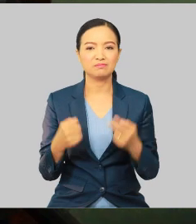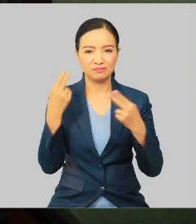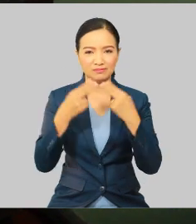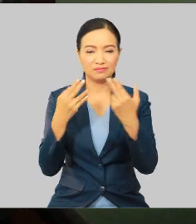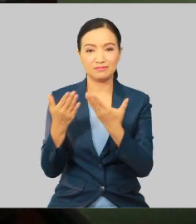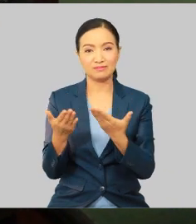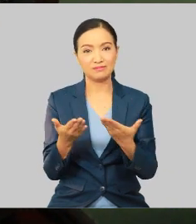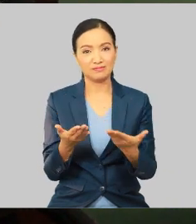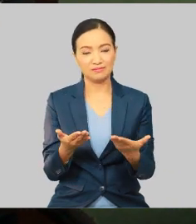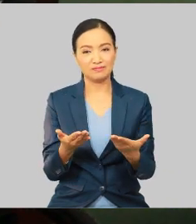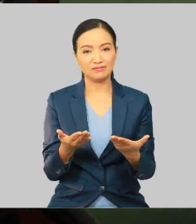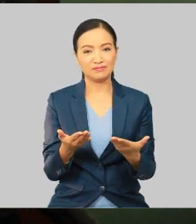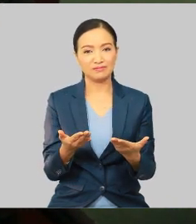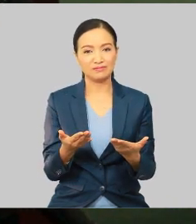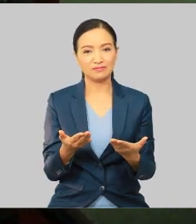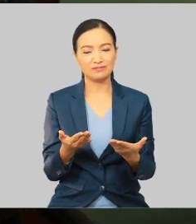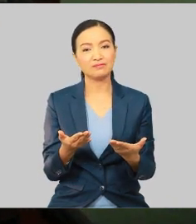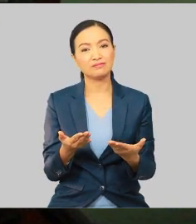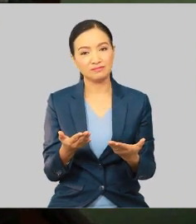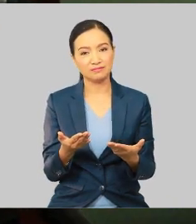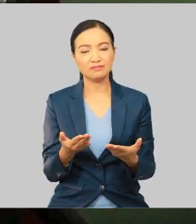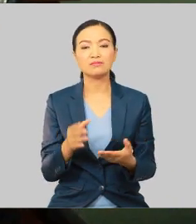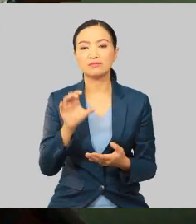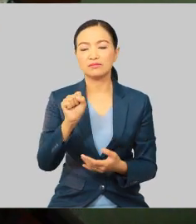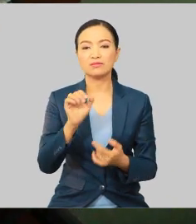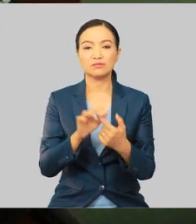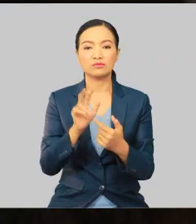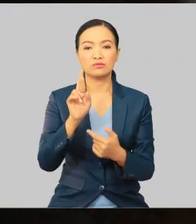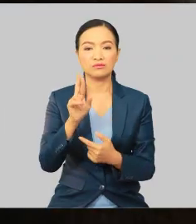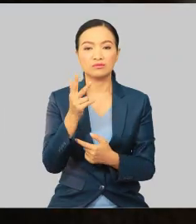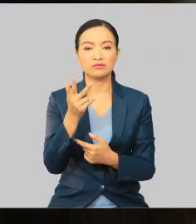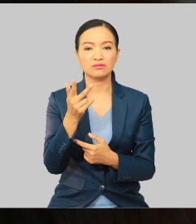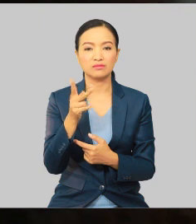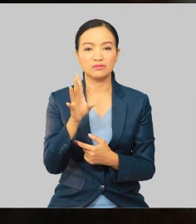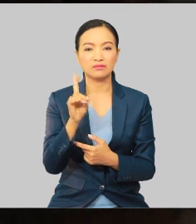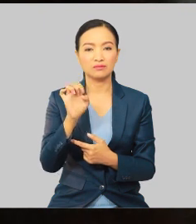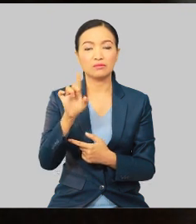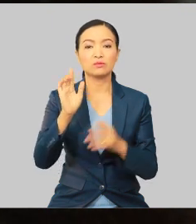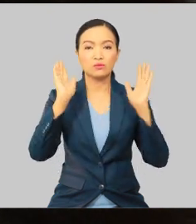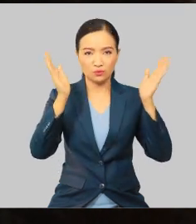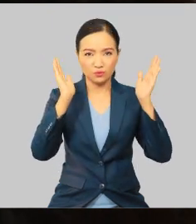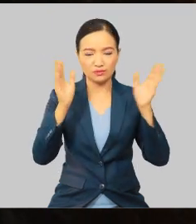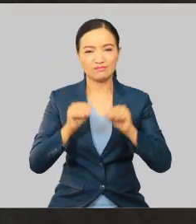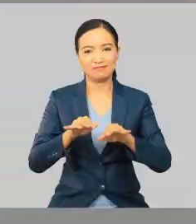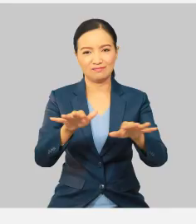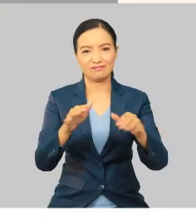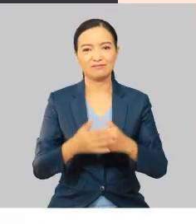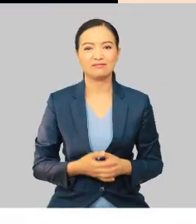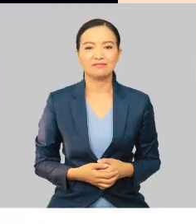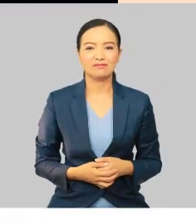ในแขกรับเชิญนะครับที่ได้ถ่ายทำสารคดีนะครับ โฆษณา เลยนะฮะ